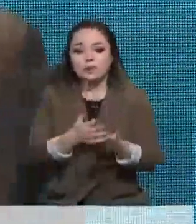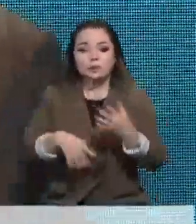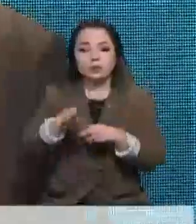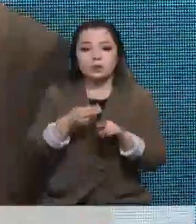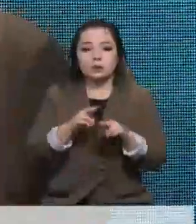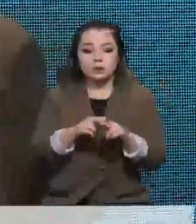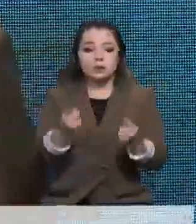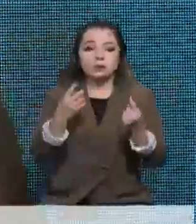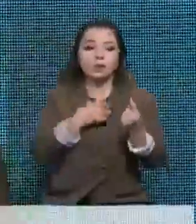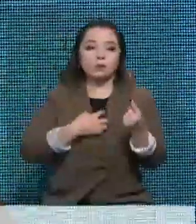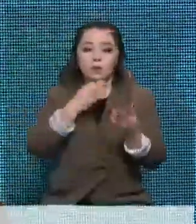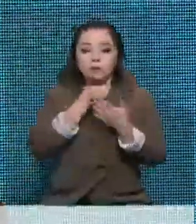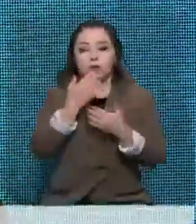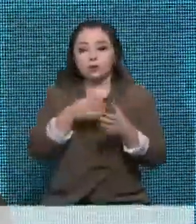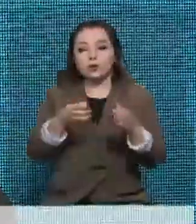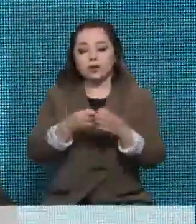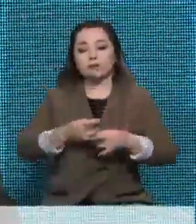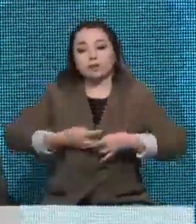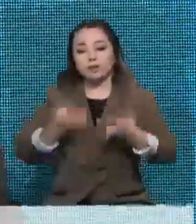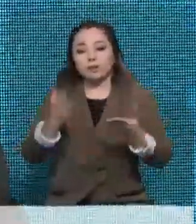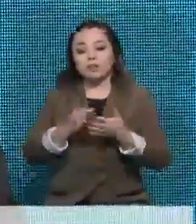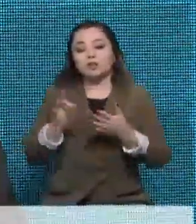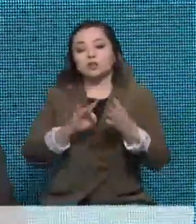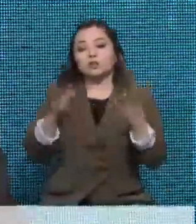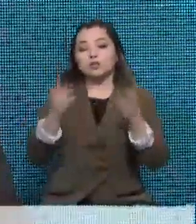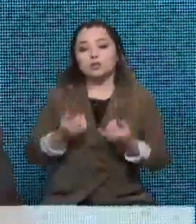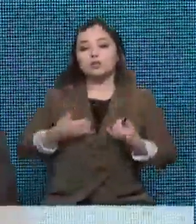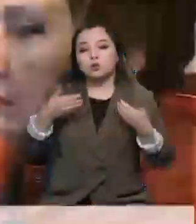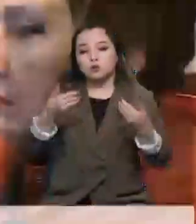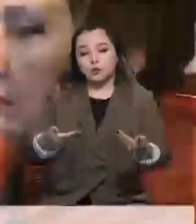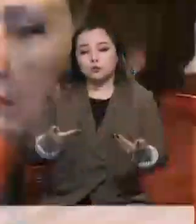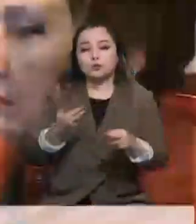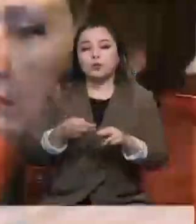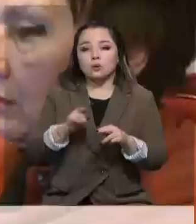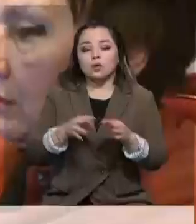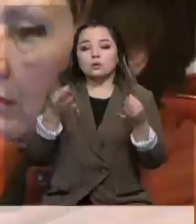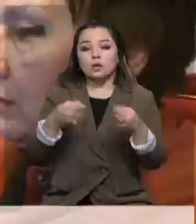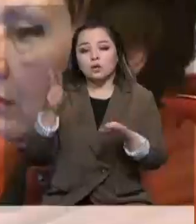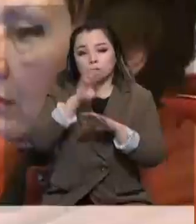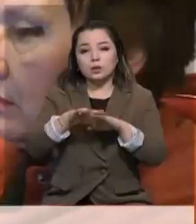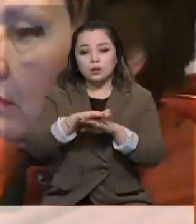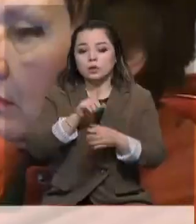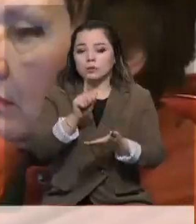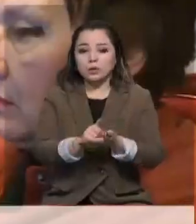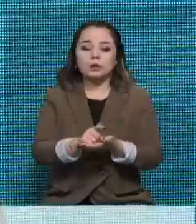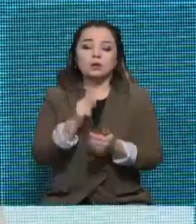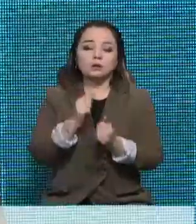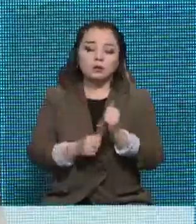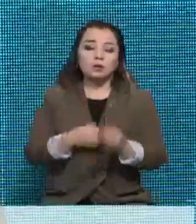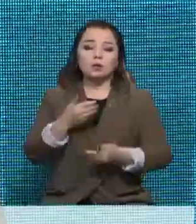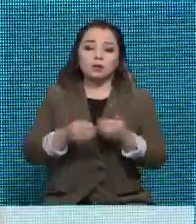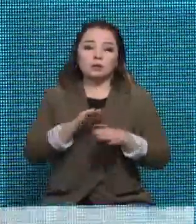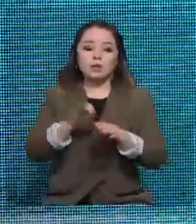Баршаңызды аса маңызды ұлттық мереке республика күнімен құттықтаймын. Бұл тәуелсіз ел болуға батыл қадам